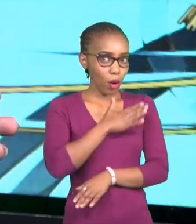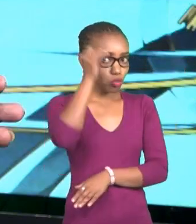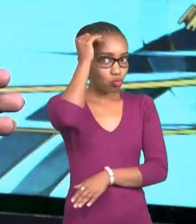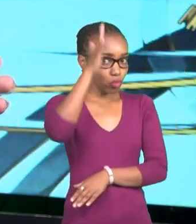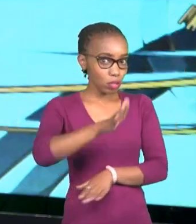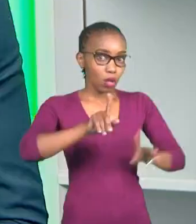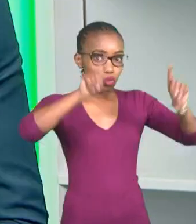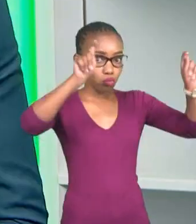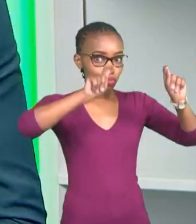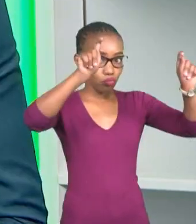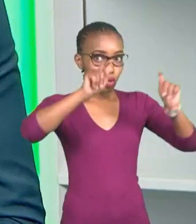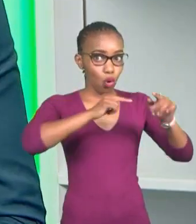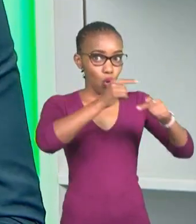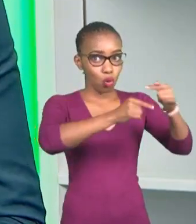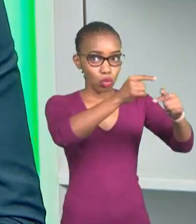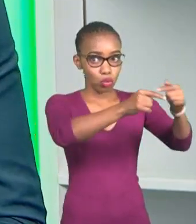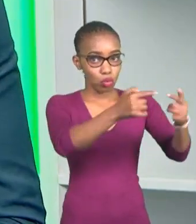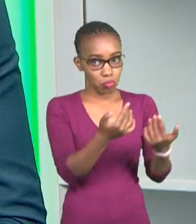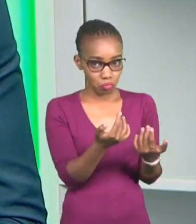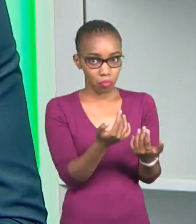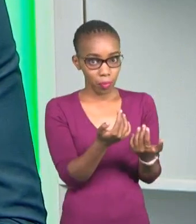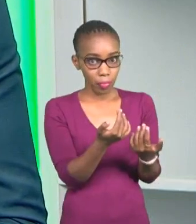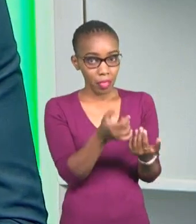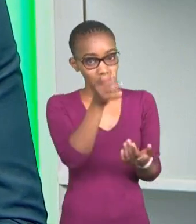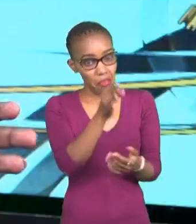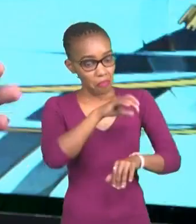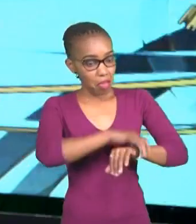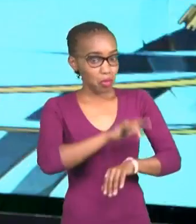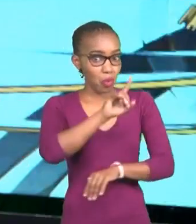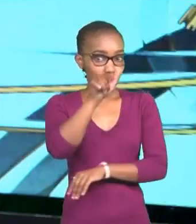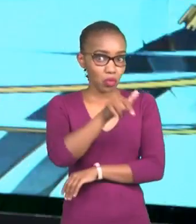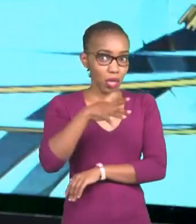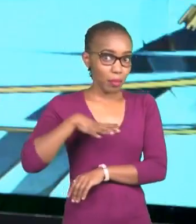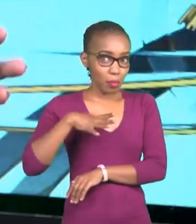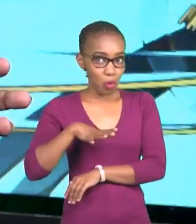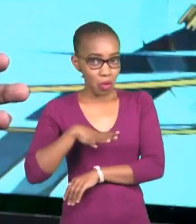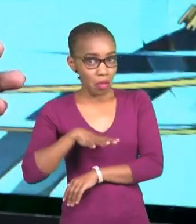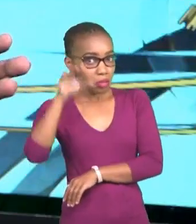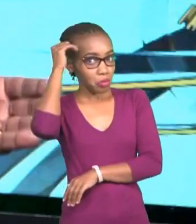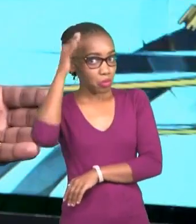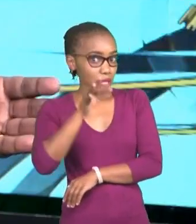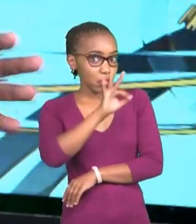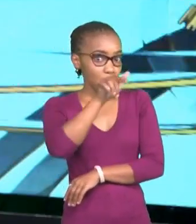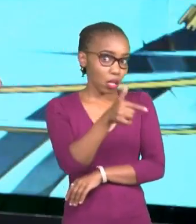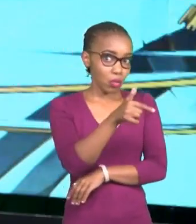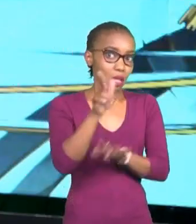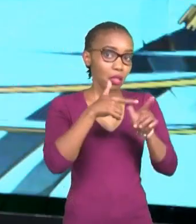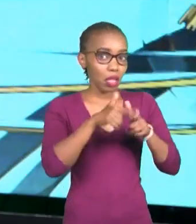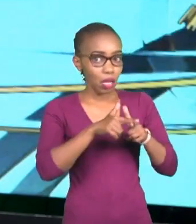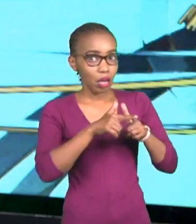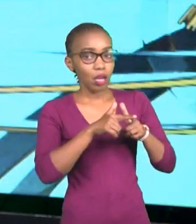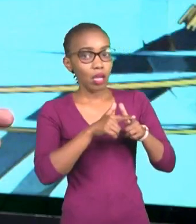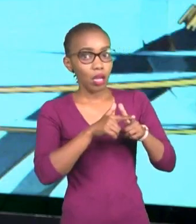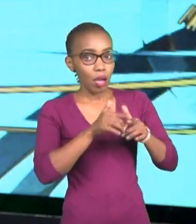kwa streets bando iko. Hata tukitokea watu 1,000, wanafunzi 3,000, still demonstration